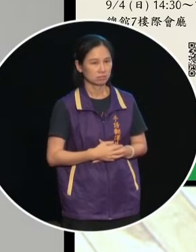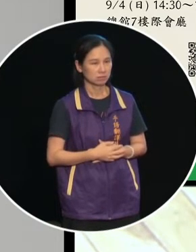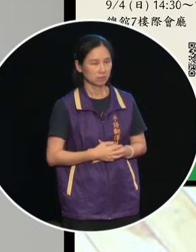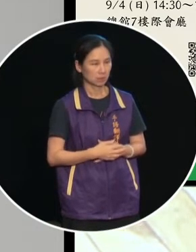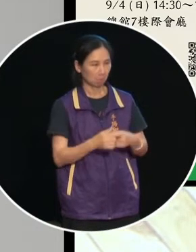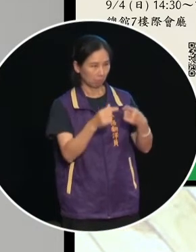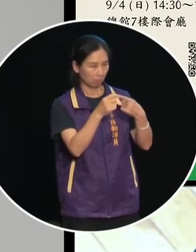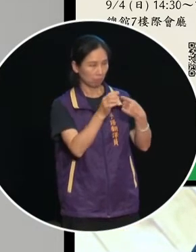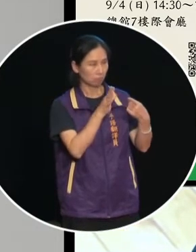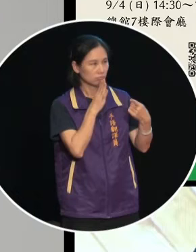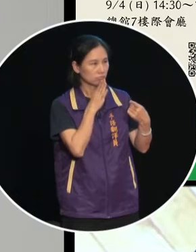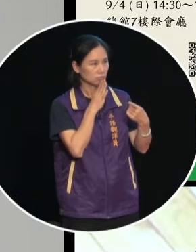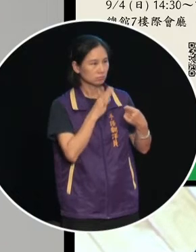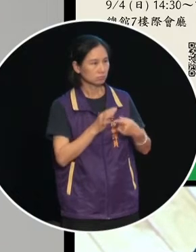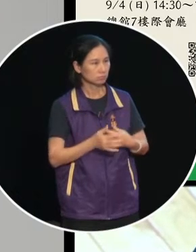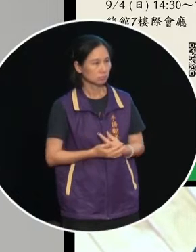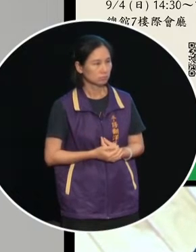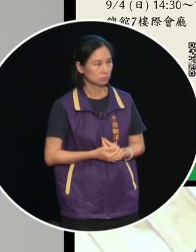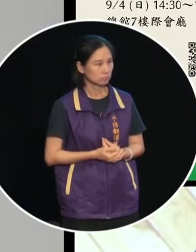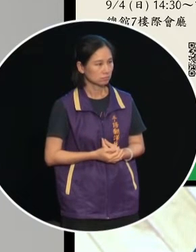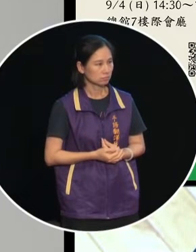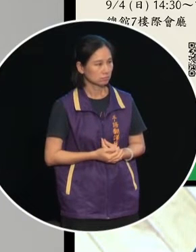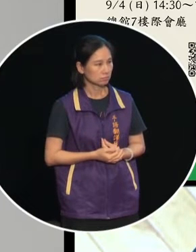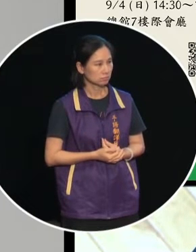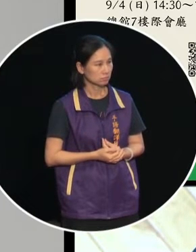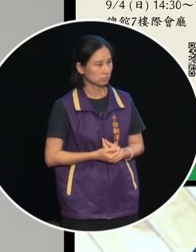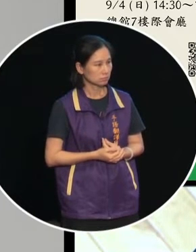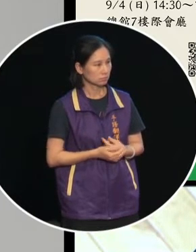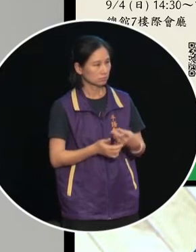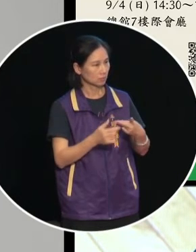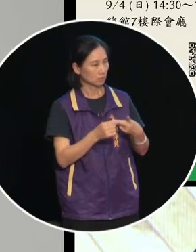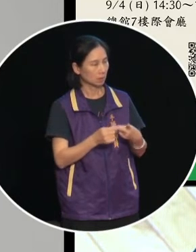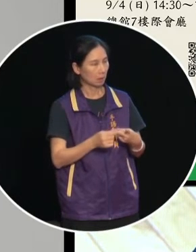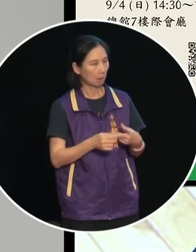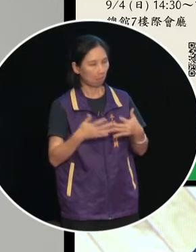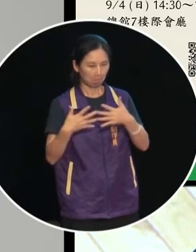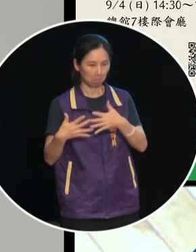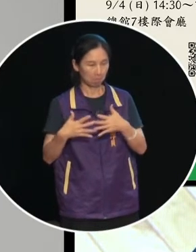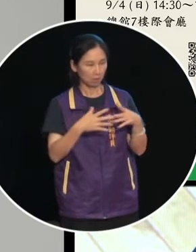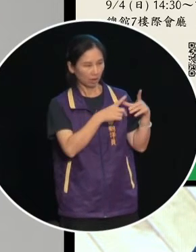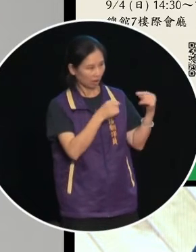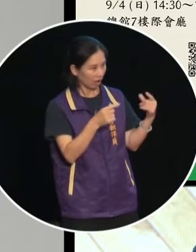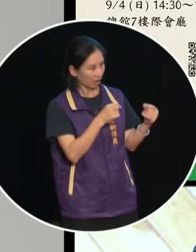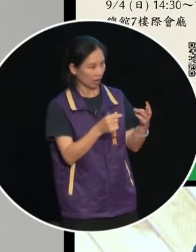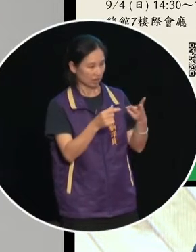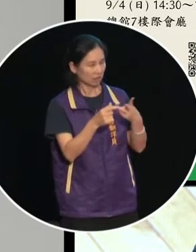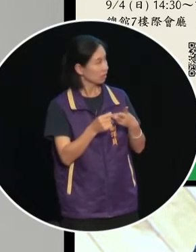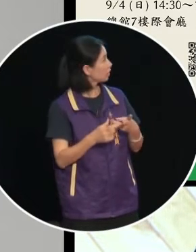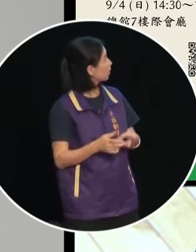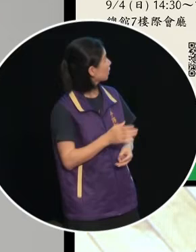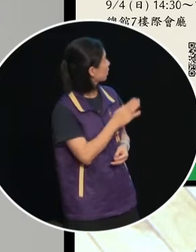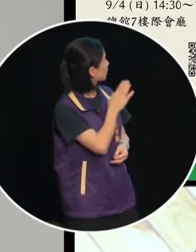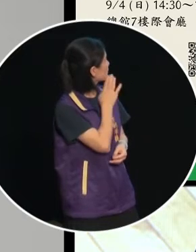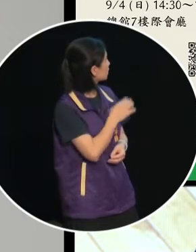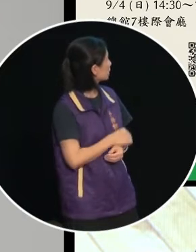第一个就是半导体的盾牌，第二个就是美日同盟的盾牌，第三个是软实力的盾牌。这什么概念？可能是